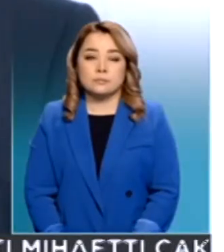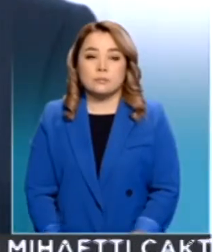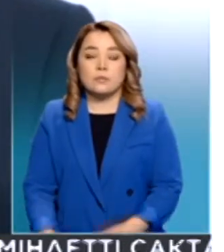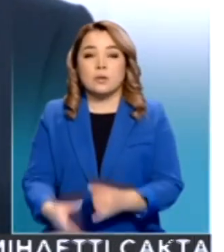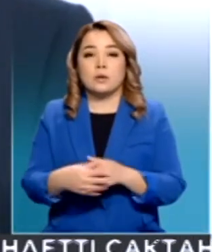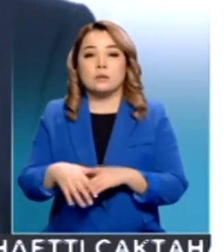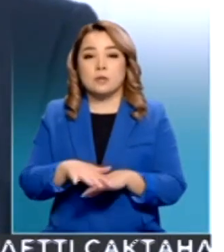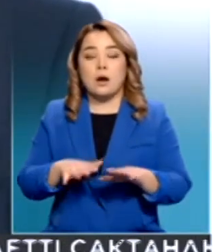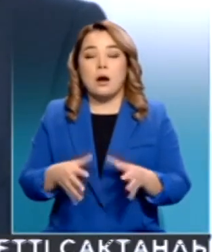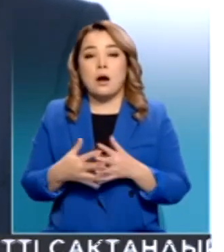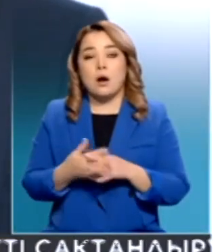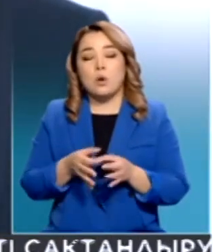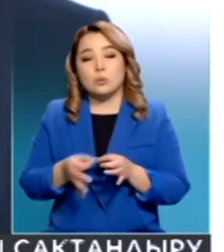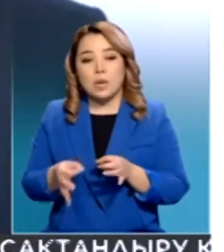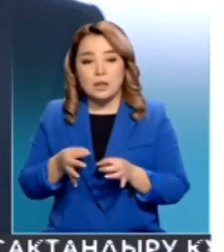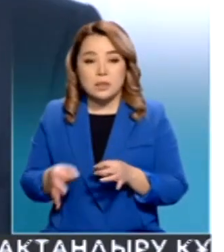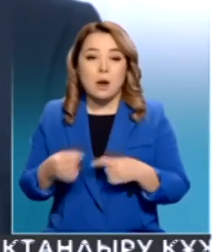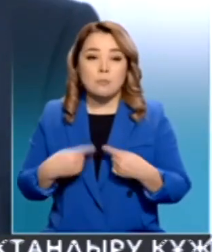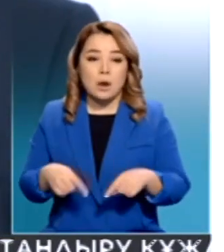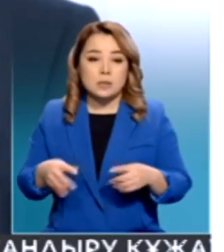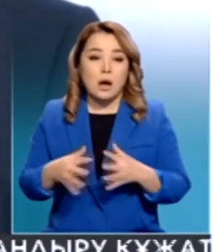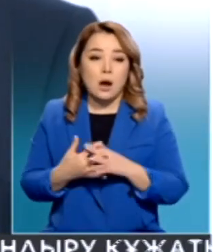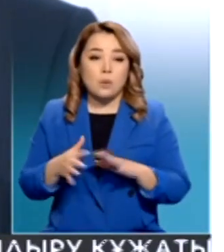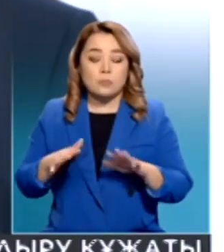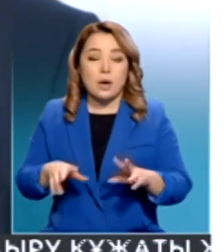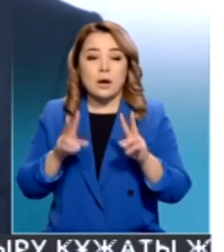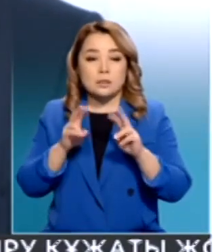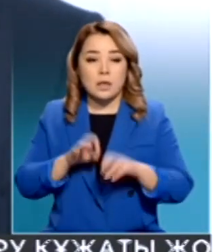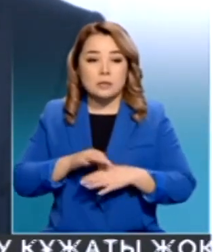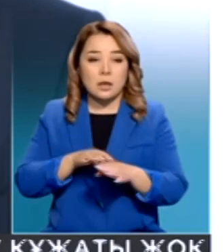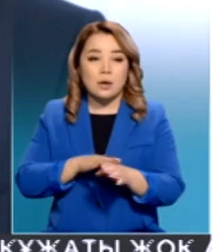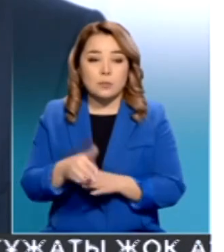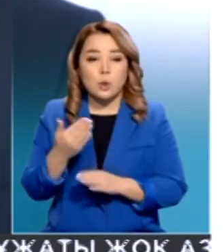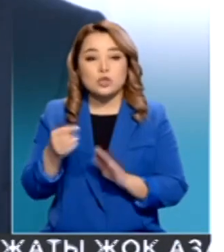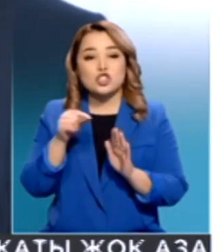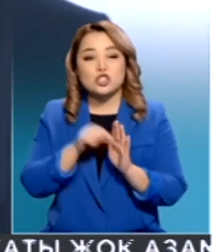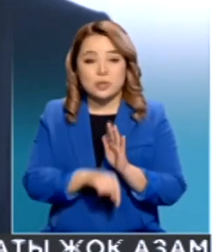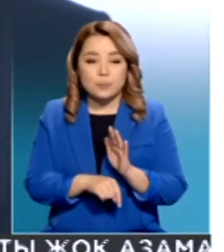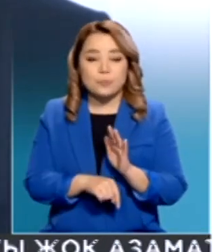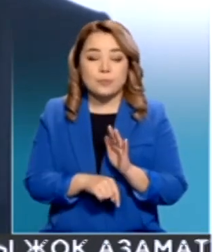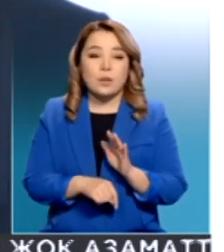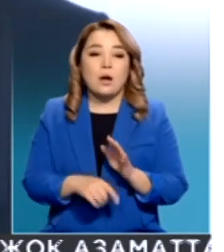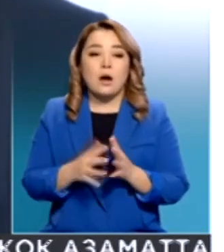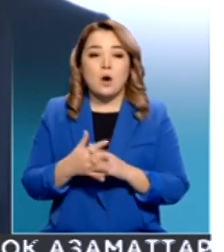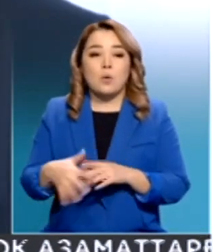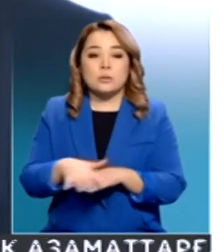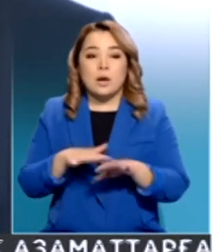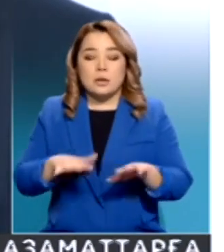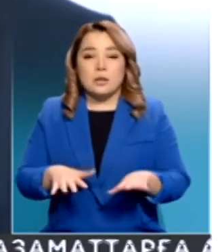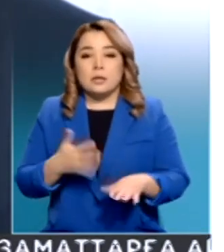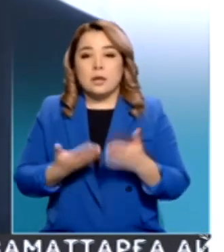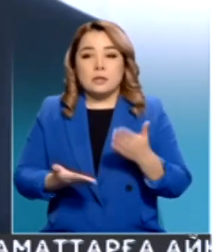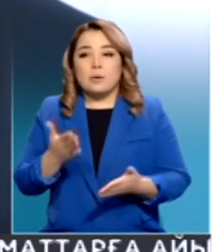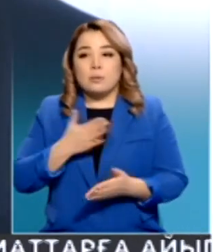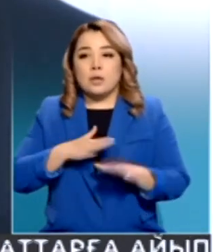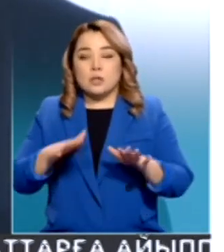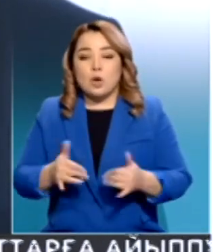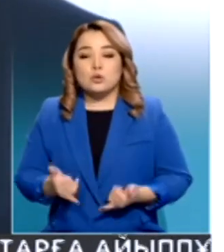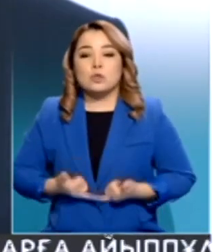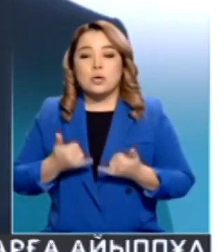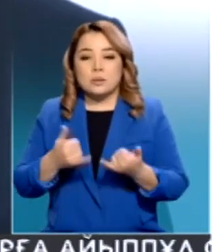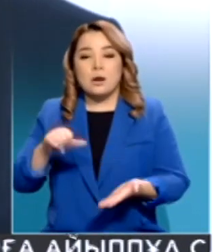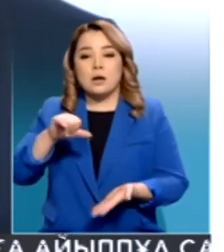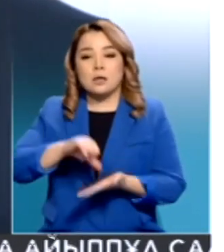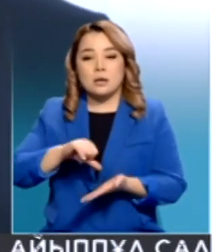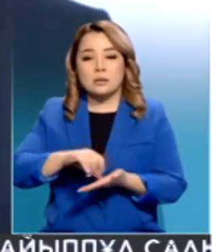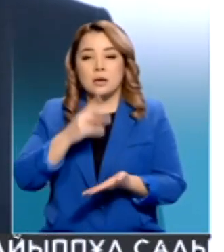жатқан ауылдарды, басқа ауылдарды бәрлігін аралап, оның ішінде жаңағы ауылдарда егер де біздің сұнған кандидат